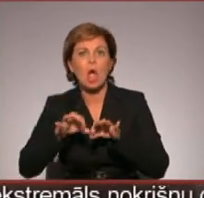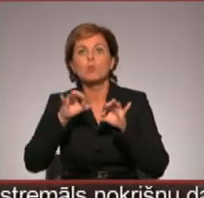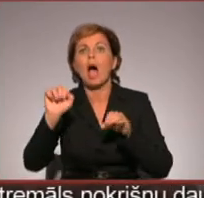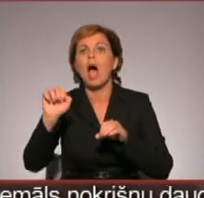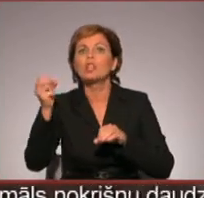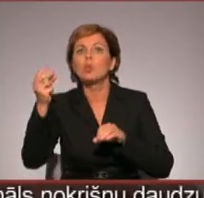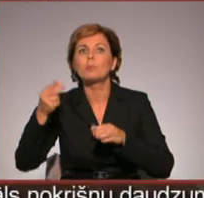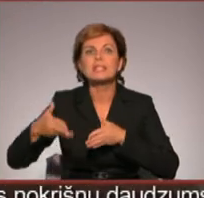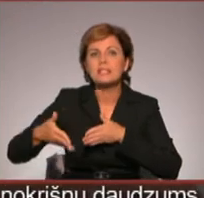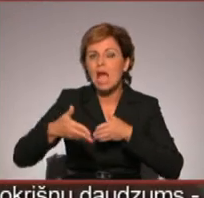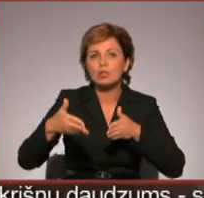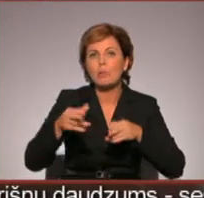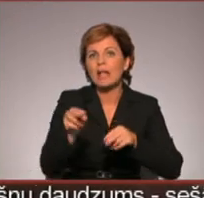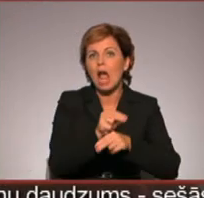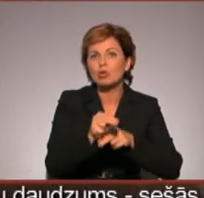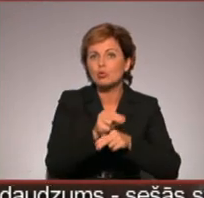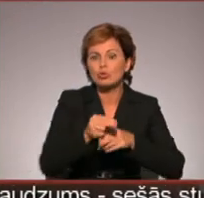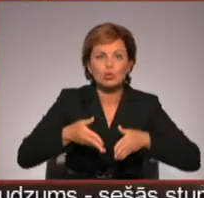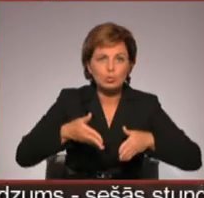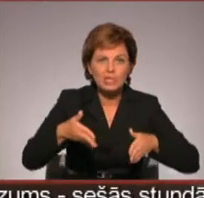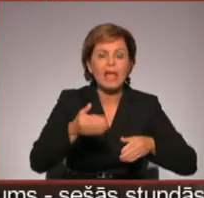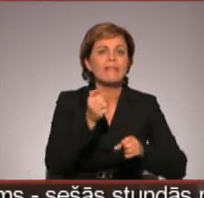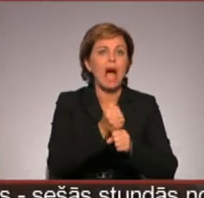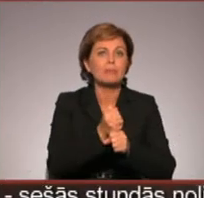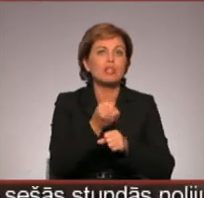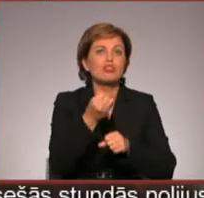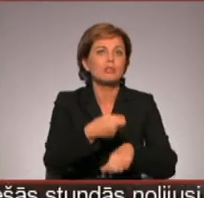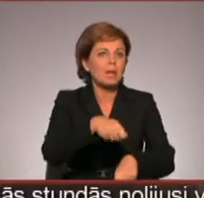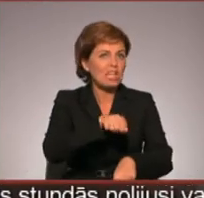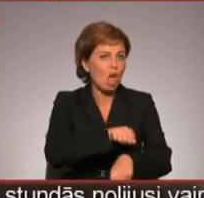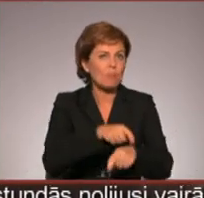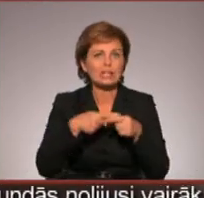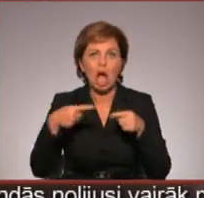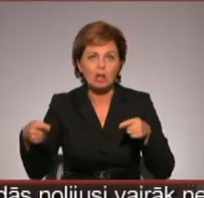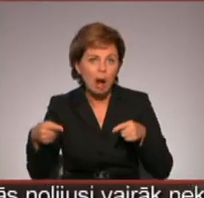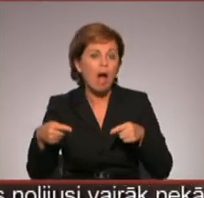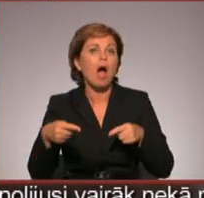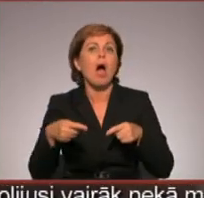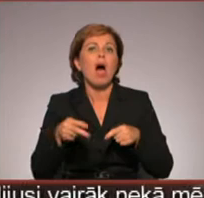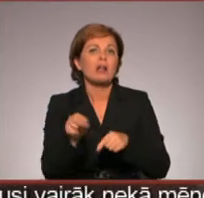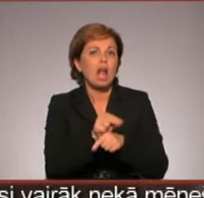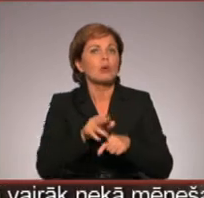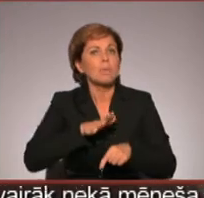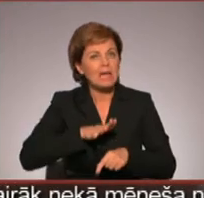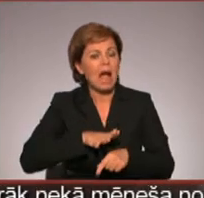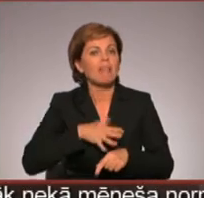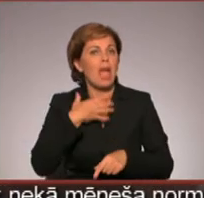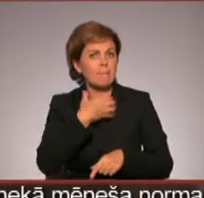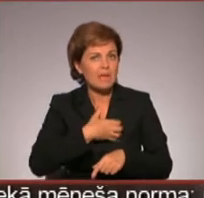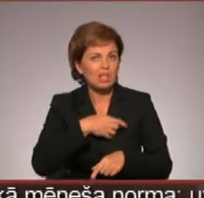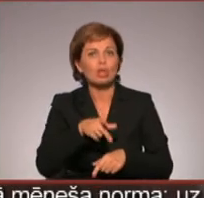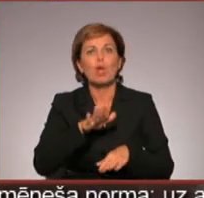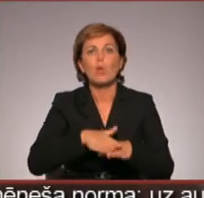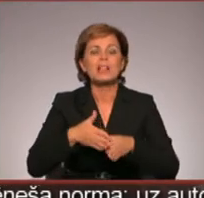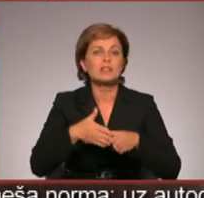aptuveni 14 km garumā. Šī posma rekonstrukcija bija nepieciešama, jo ceļa kritiskais stāvoklis apdraudēja gan to braucēju, kas dodas